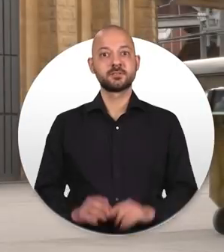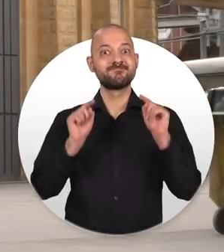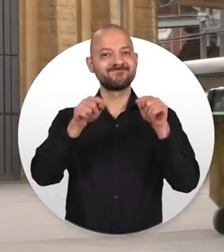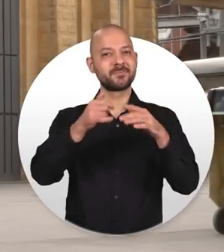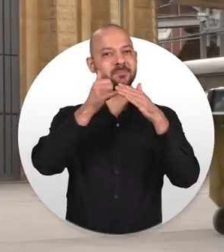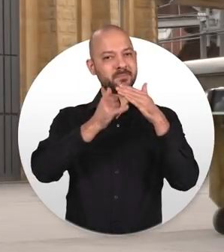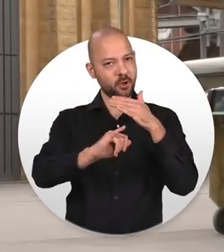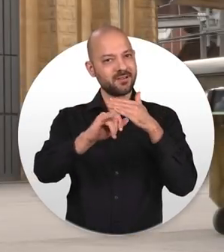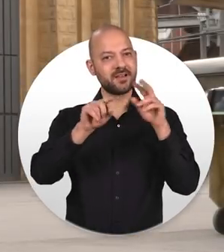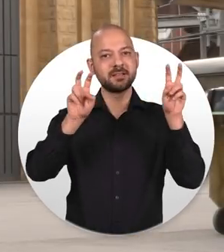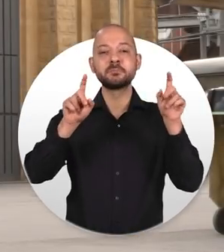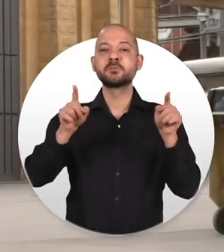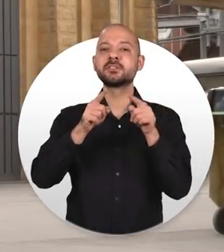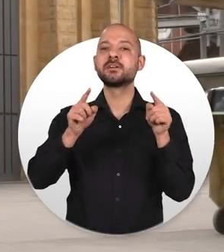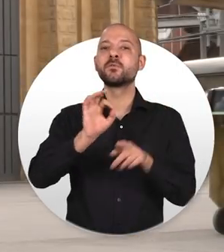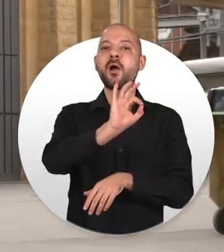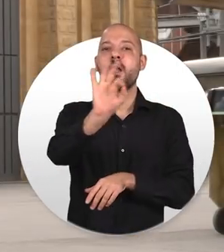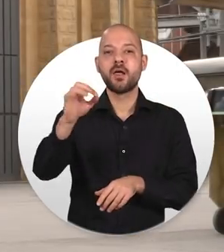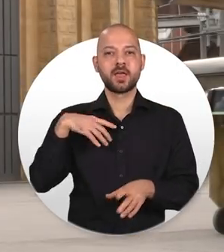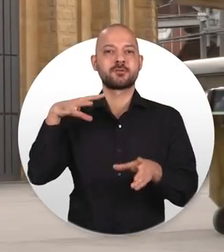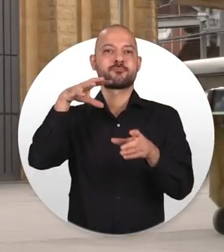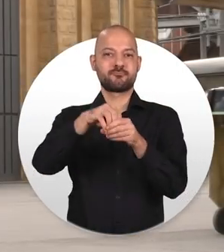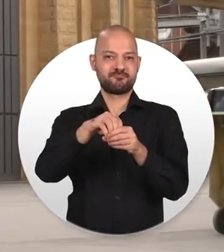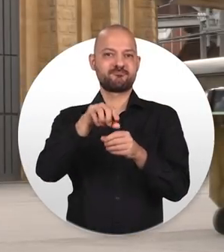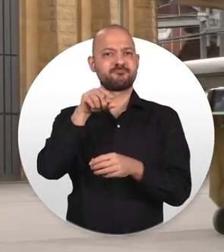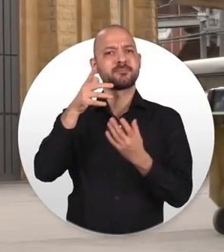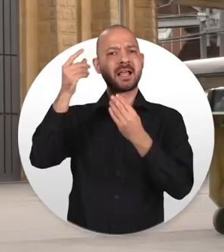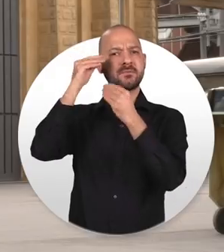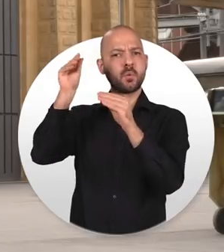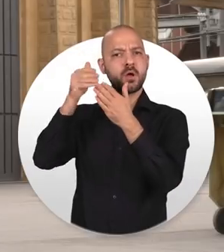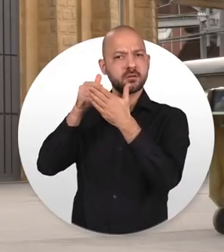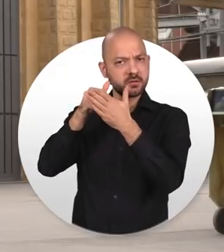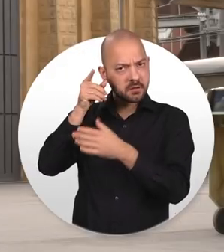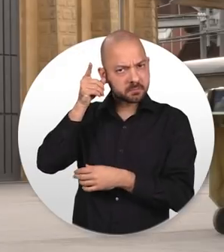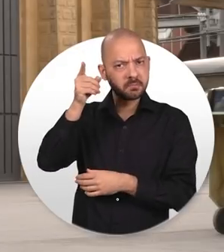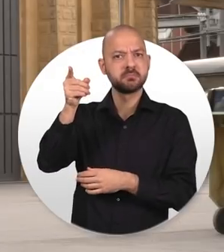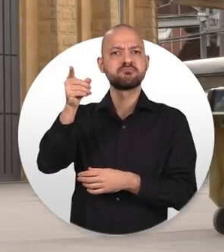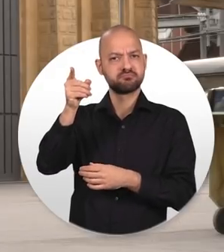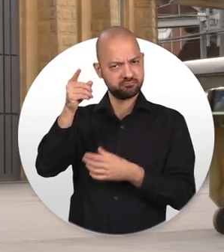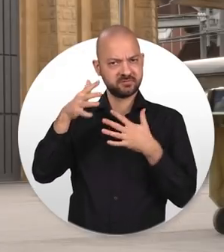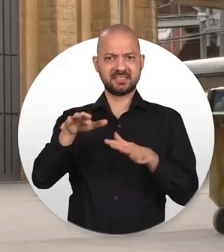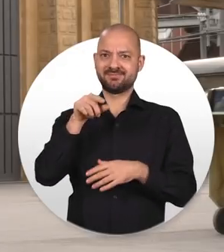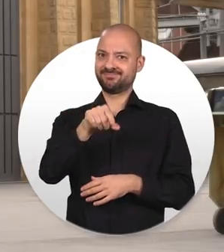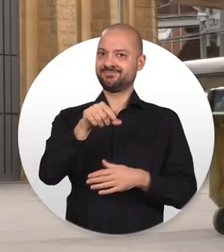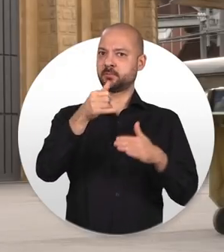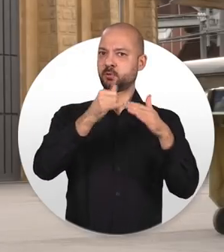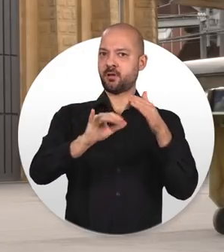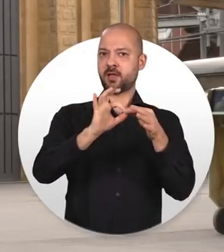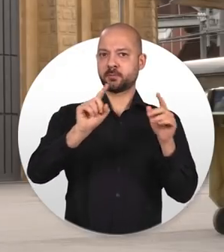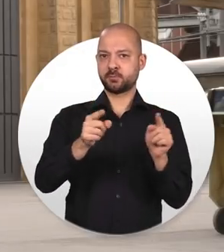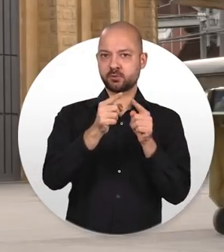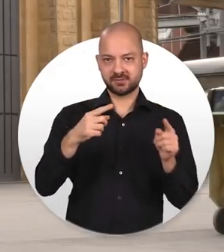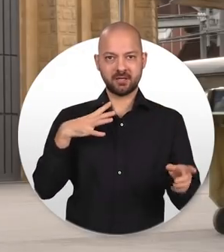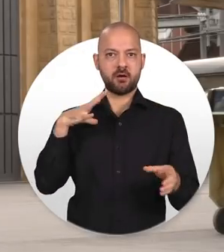Ich habe mitgemacht im Projekt Musik für All mit Info-Handicap ein Musikprojekt.